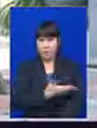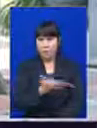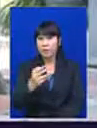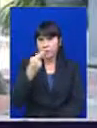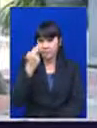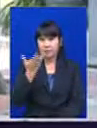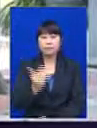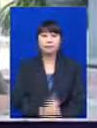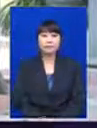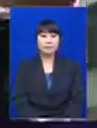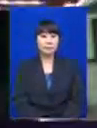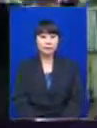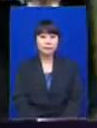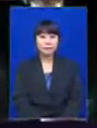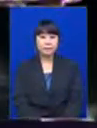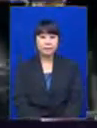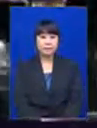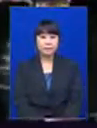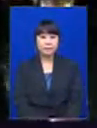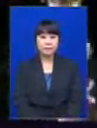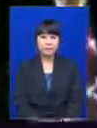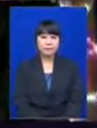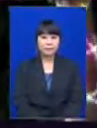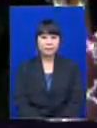ต่อไปนี้ครับ